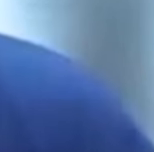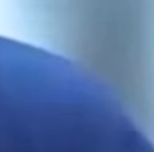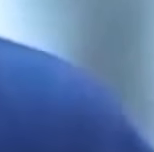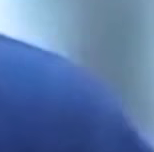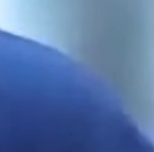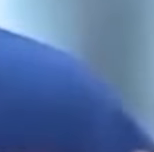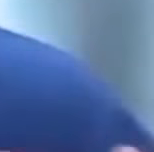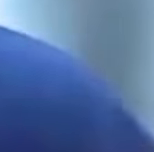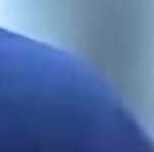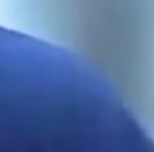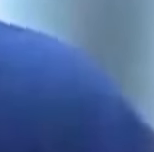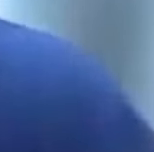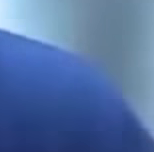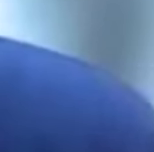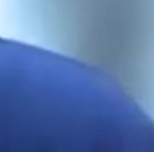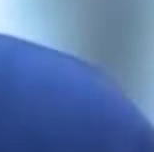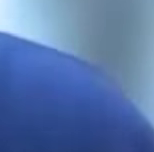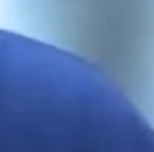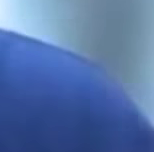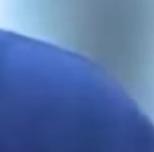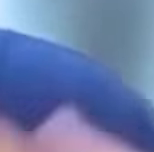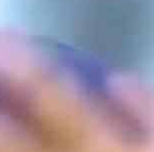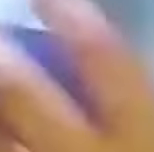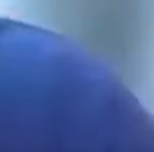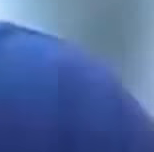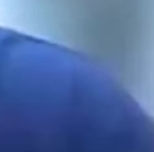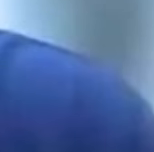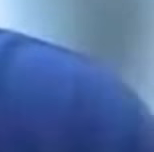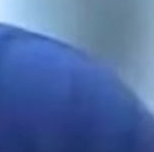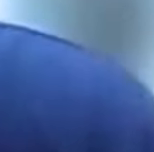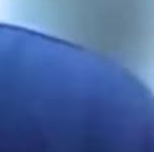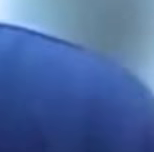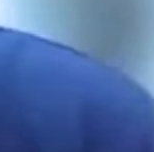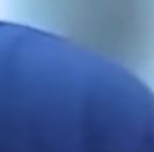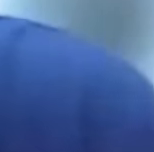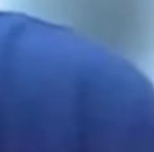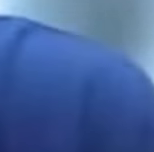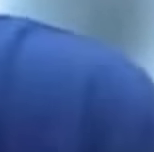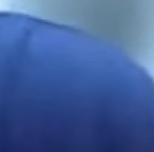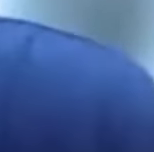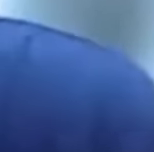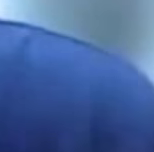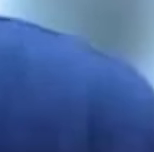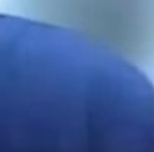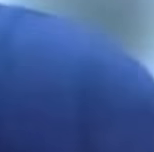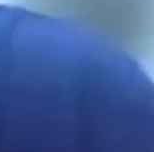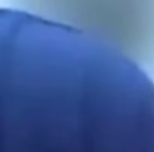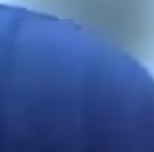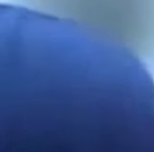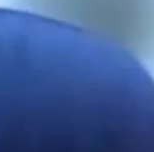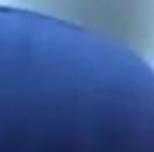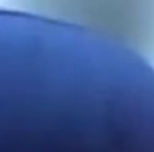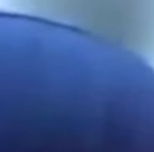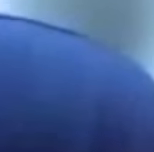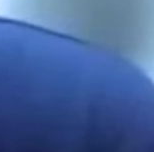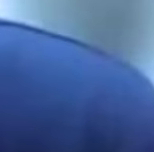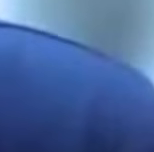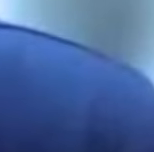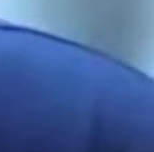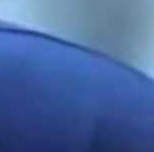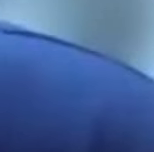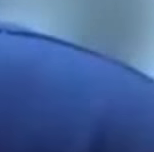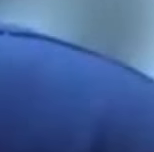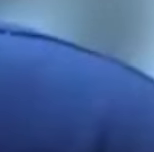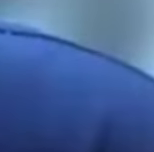walang impormasyon ng mga tao, nahihirapan silang gumalaw at magtanong o humingi ng kung ano